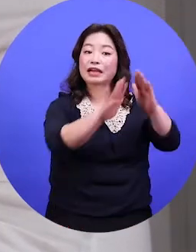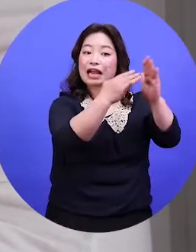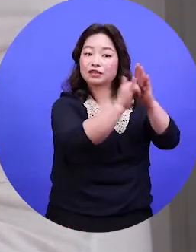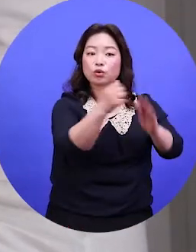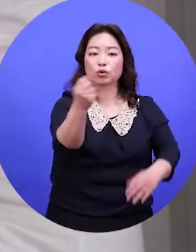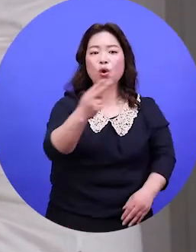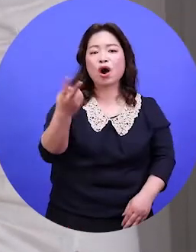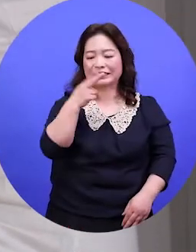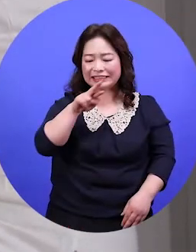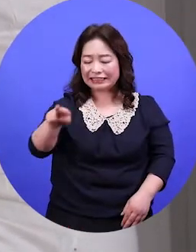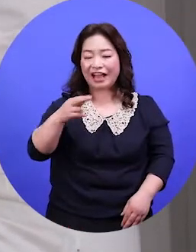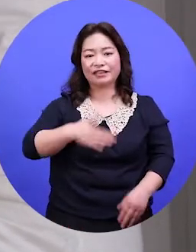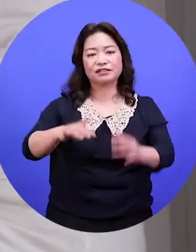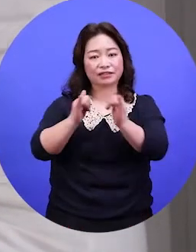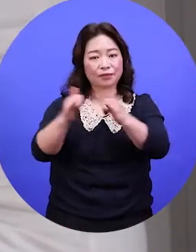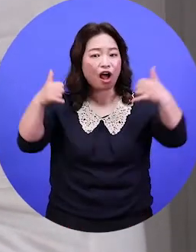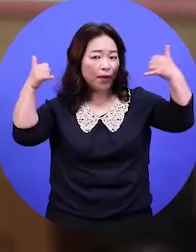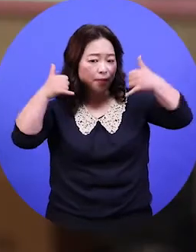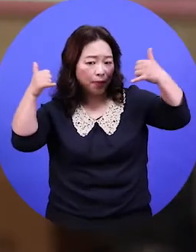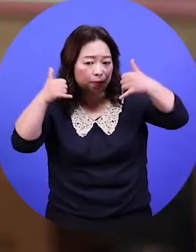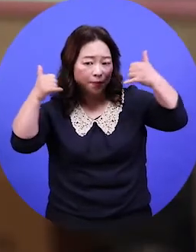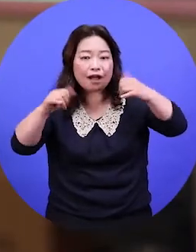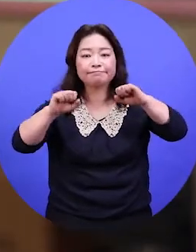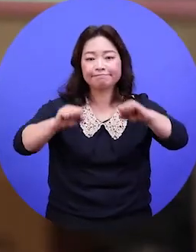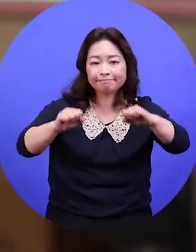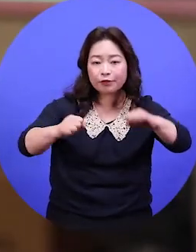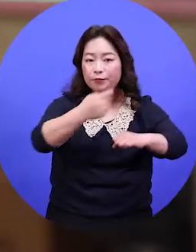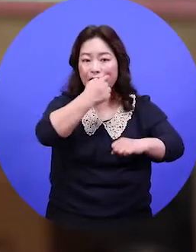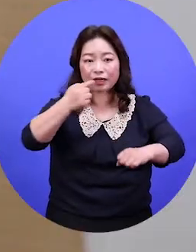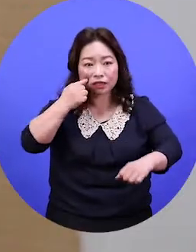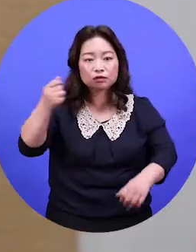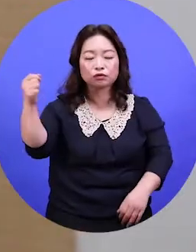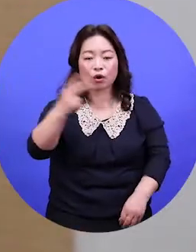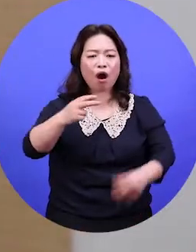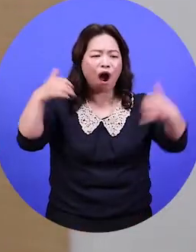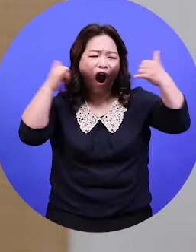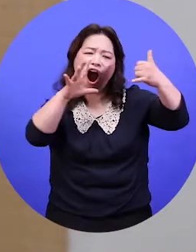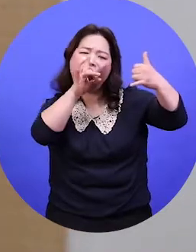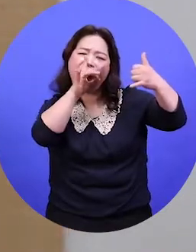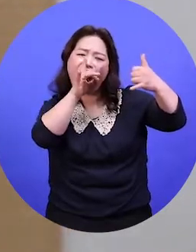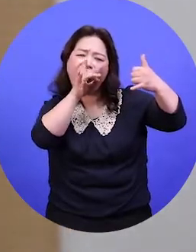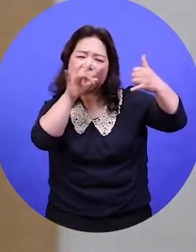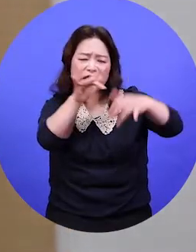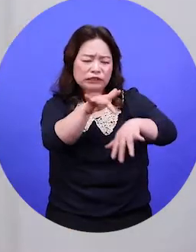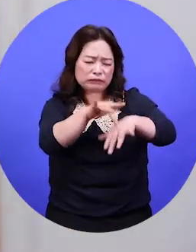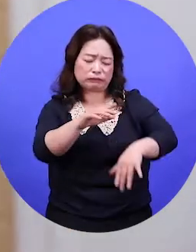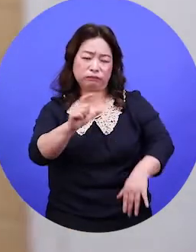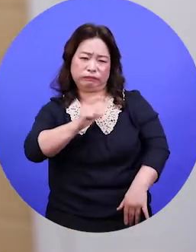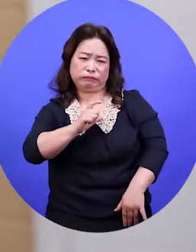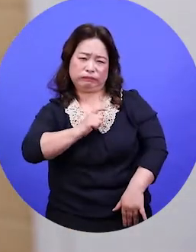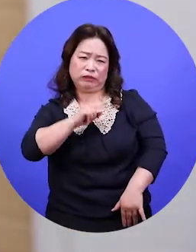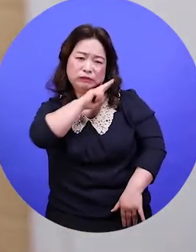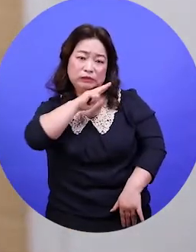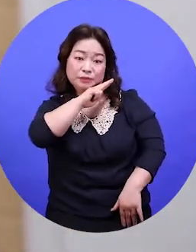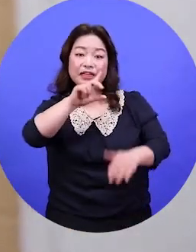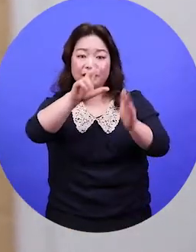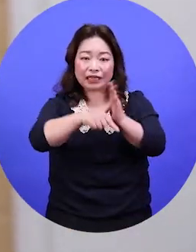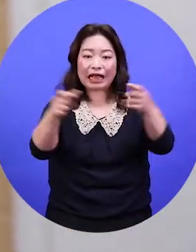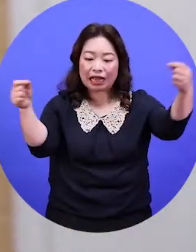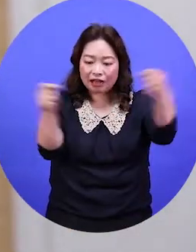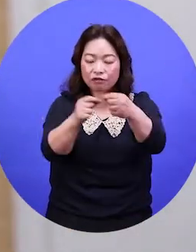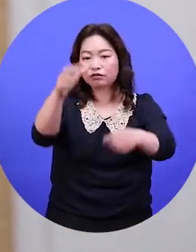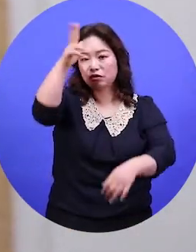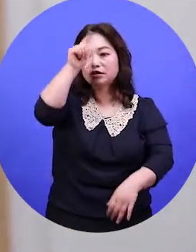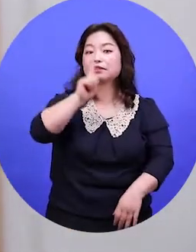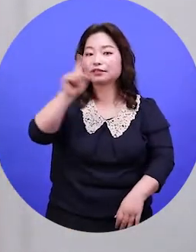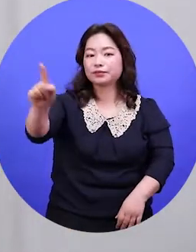가족 및 지인과 연락해 서로의 안전 여부를 확인하고 연락이 안 되고 실종이 의심되는 경우엔 가까운